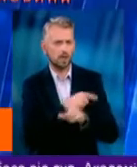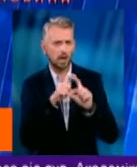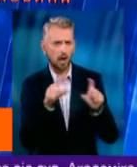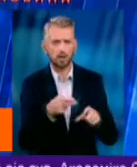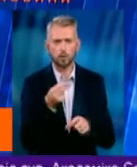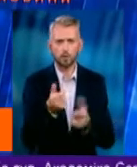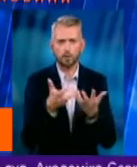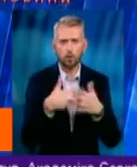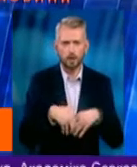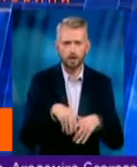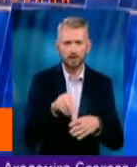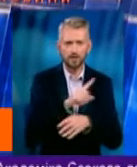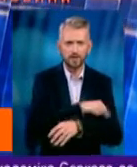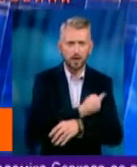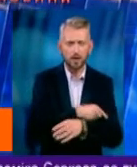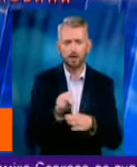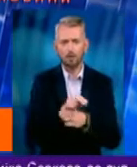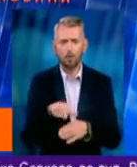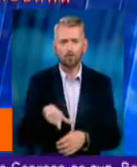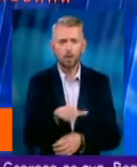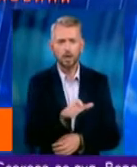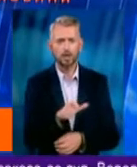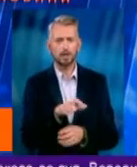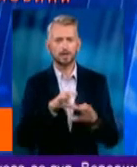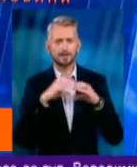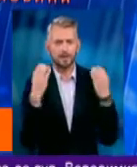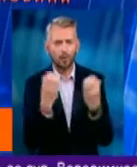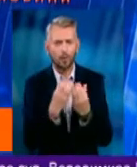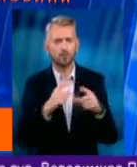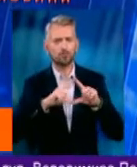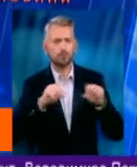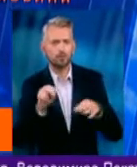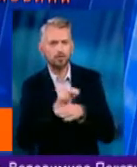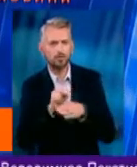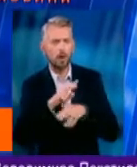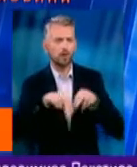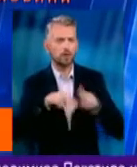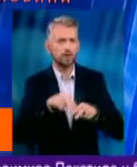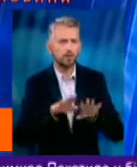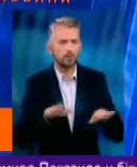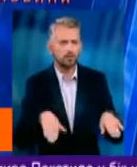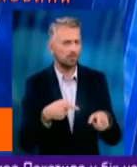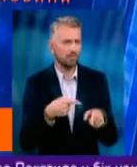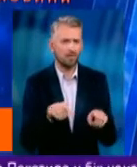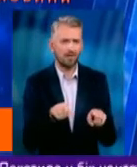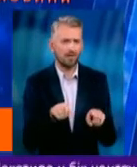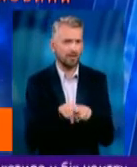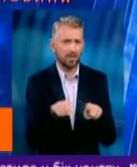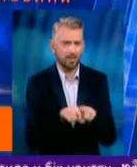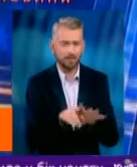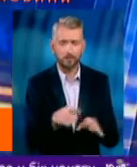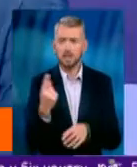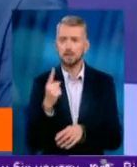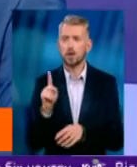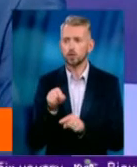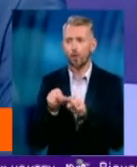закупівля обладнання в лікарні, ремонт доріг, стадіонів, шкіл, будівництво, садочки, нічим не відрізняється. Єдине, що це ініціатива,